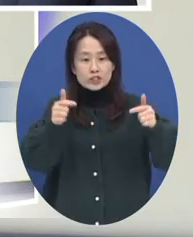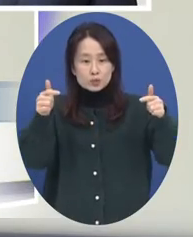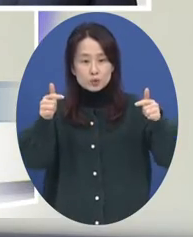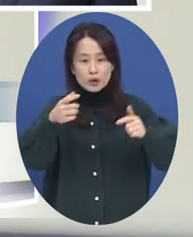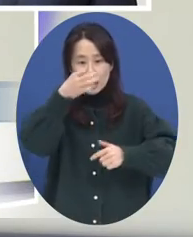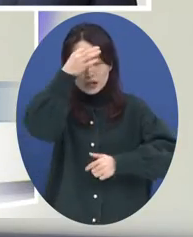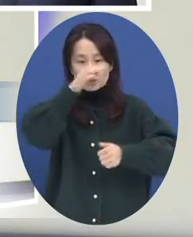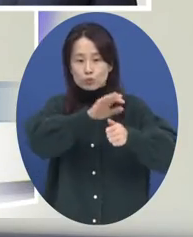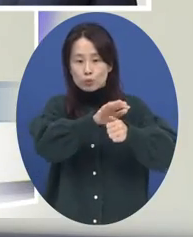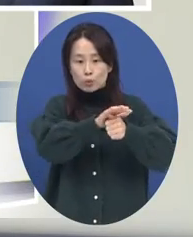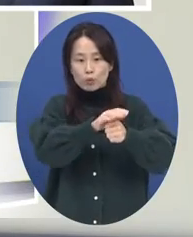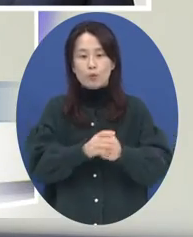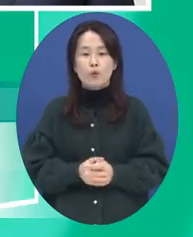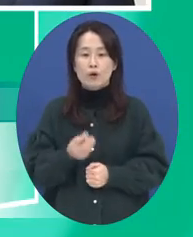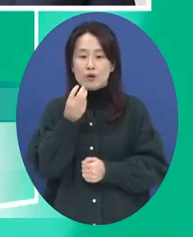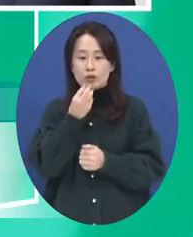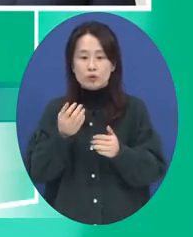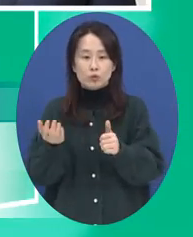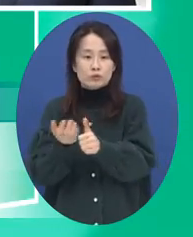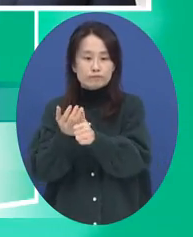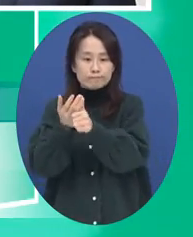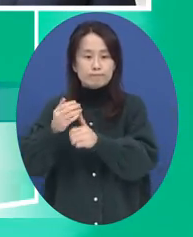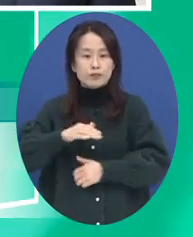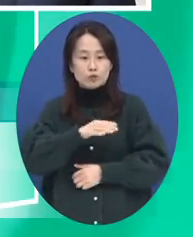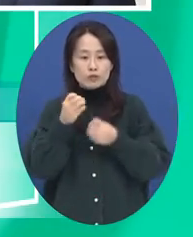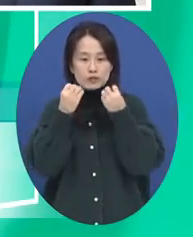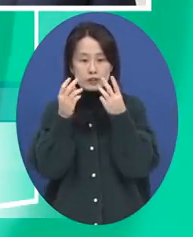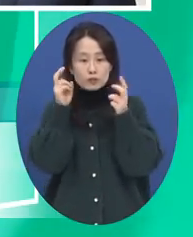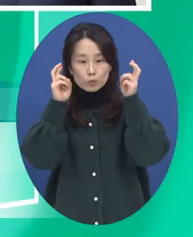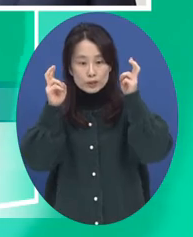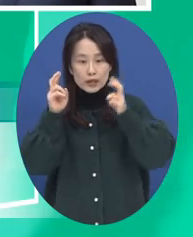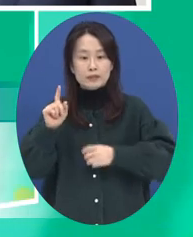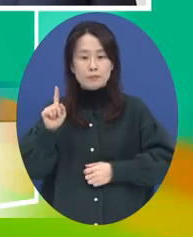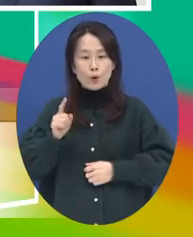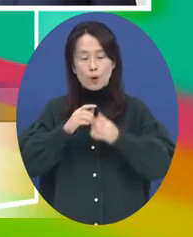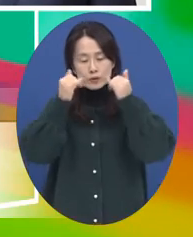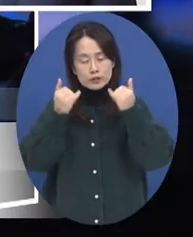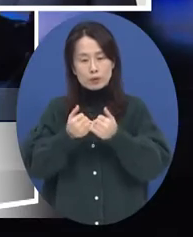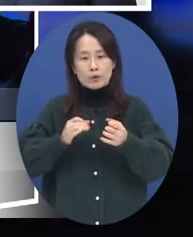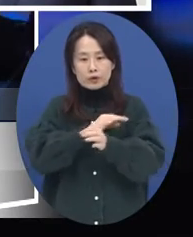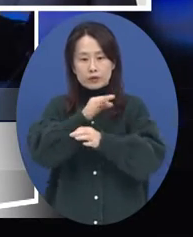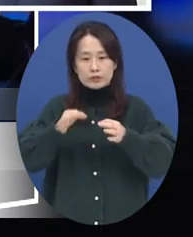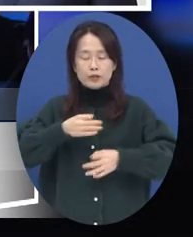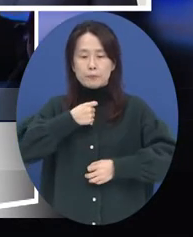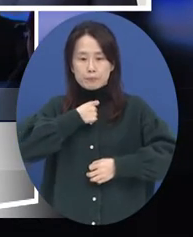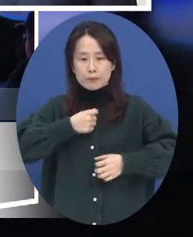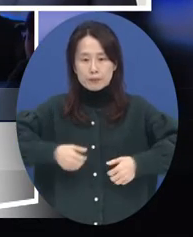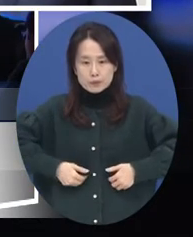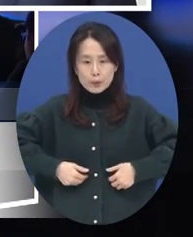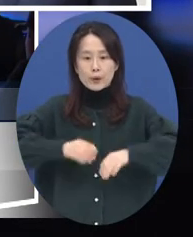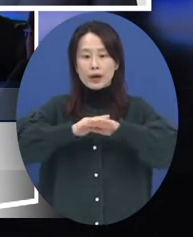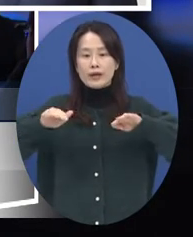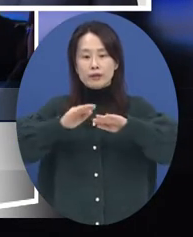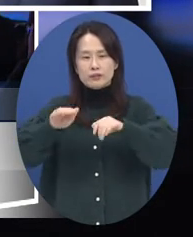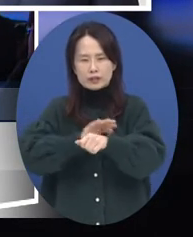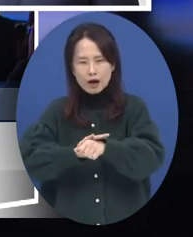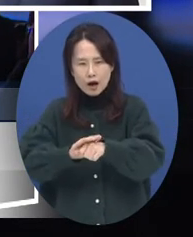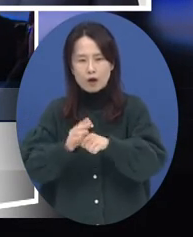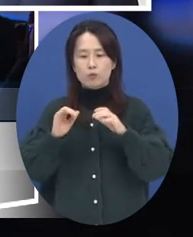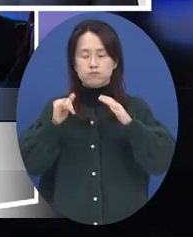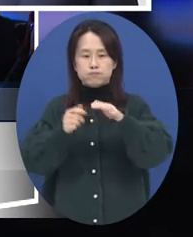현실 기술을 지원하고 경기도에서 육성하는 우리 신생 기업들이 사회적, 경제적 요구를